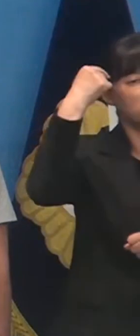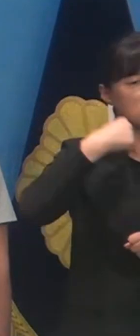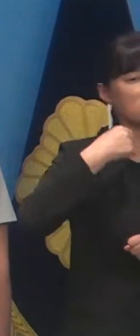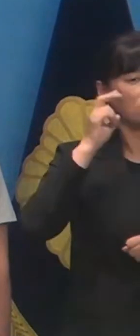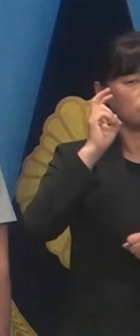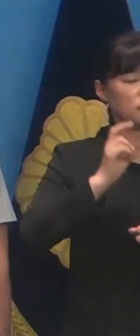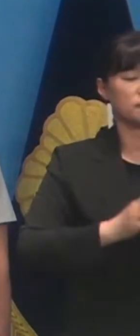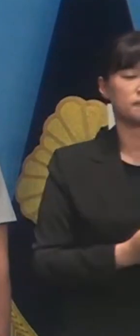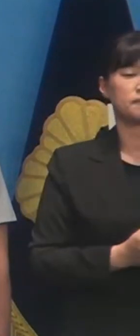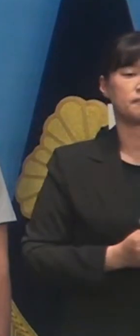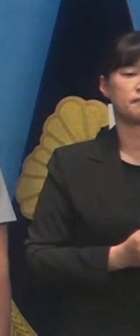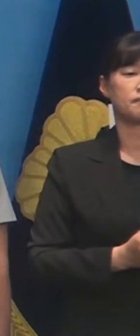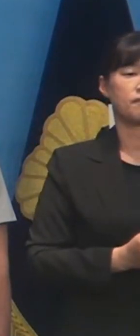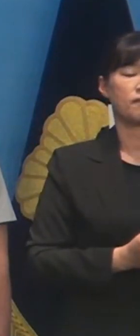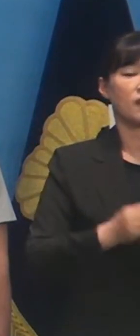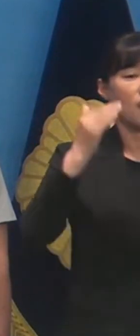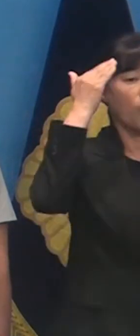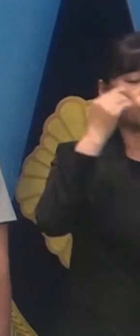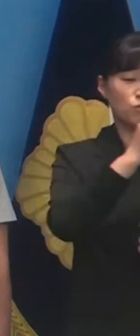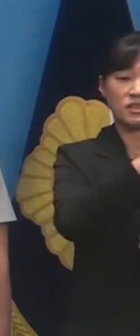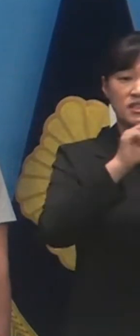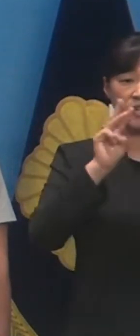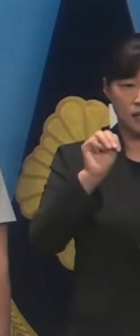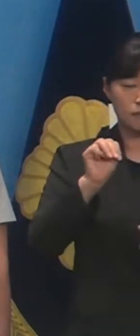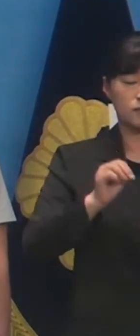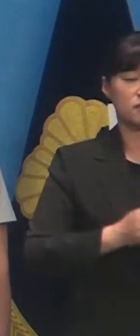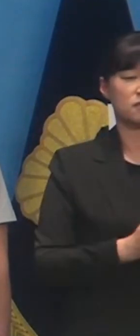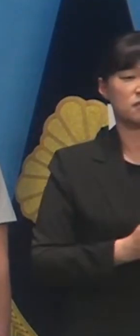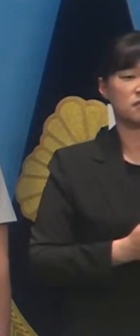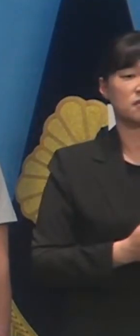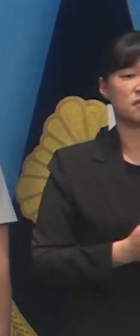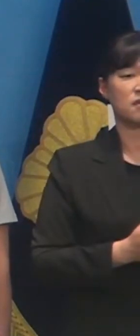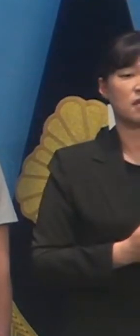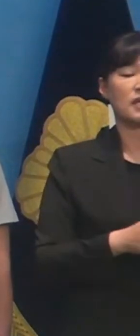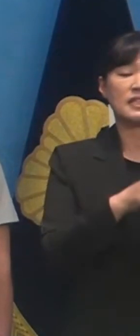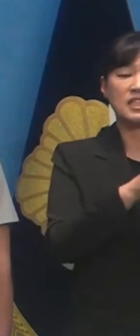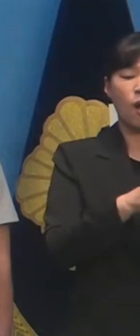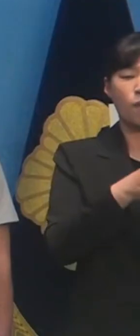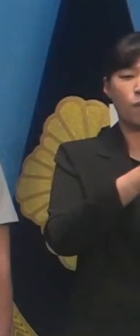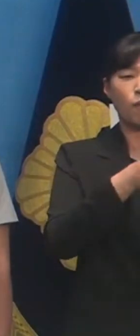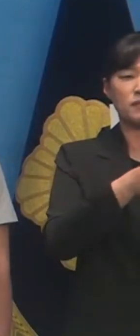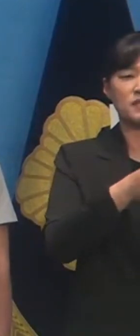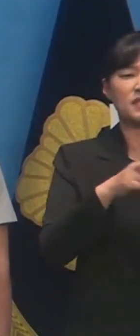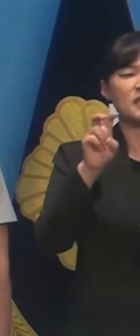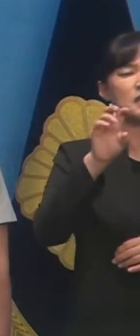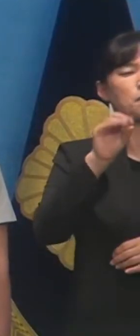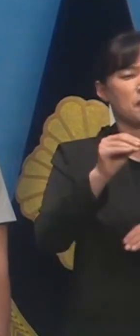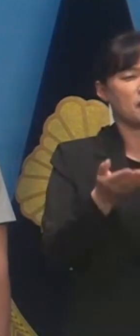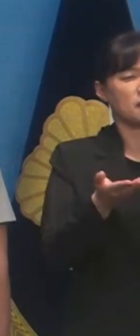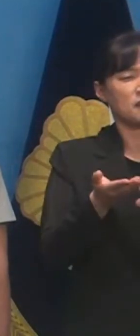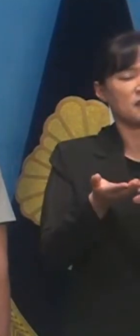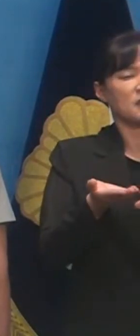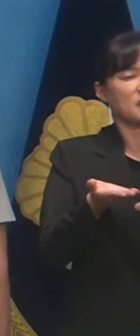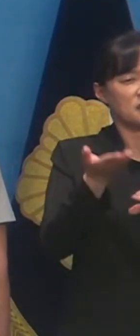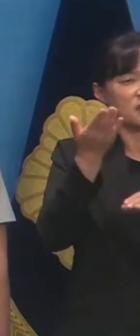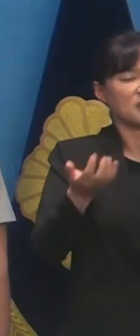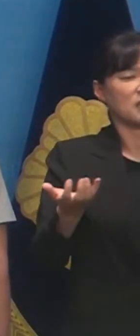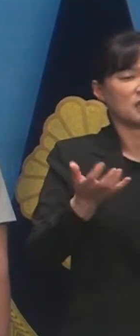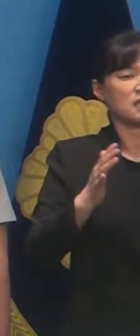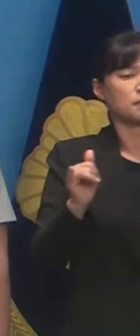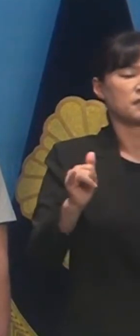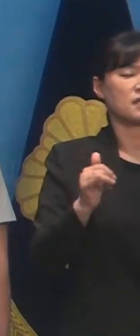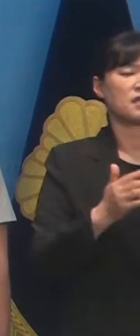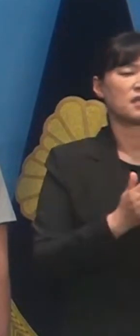거라고 저는 생각합니다. 한국GM은 전후각 사항을 포함해서 20만 명에 가까운 노동자들이 직간접